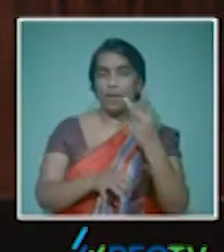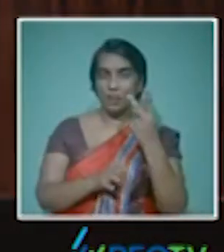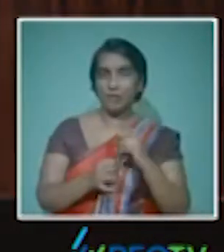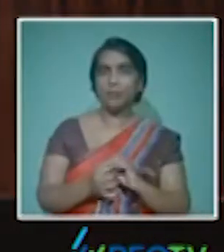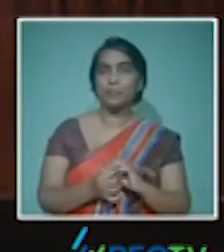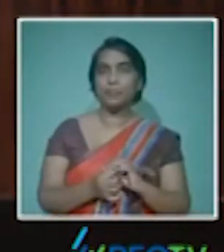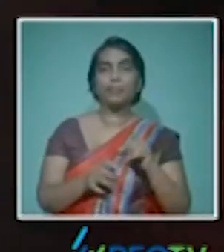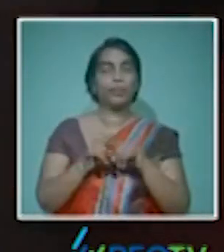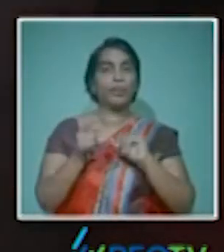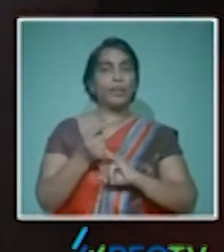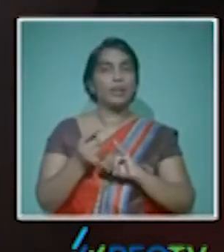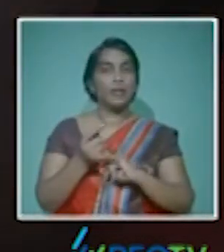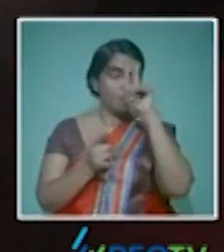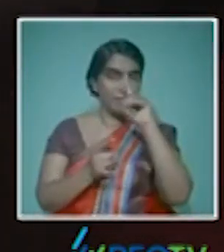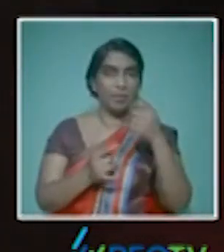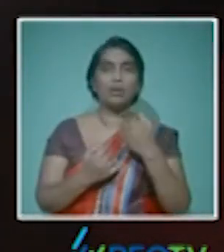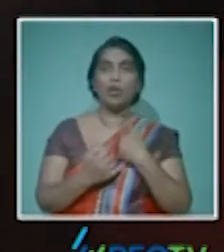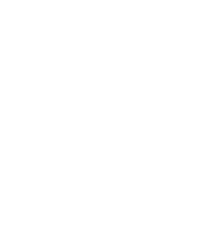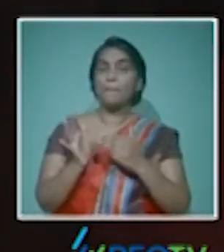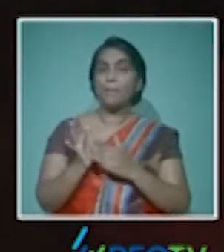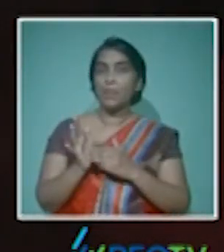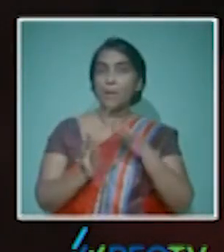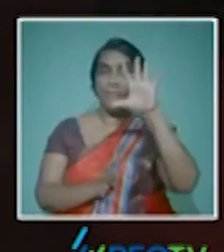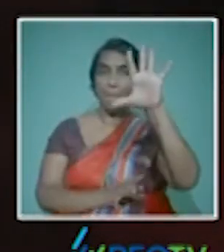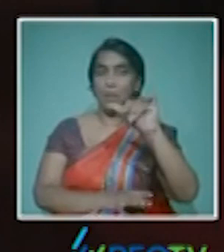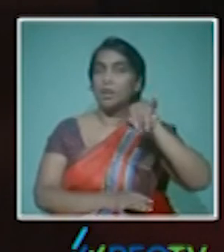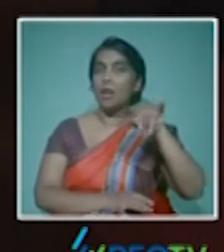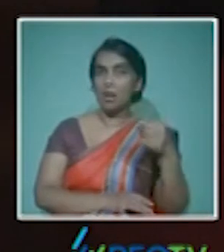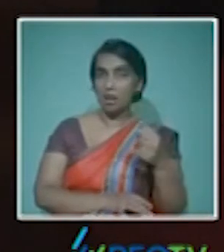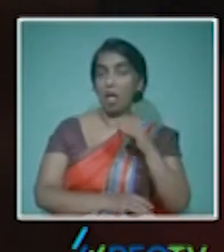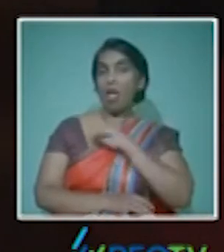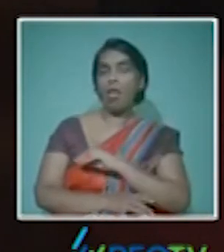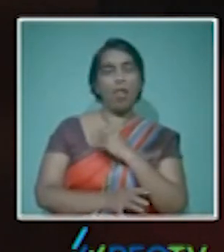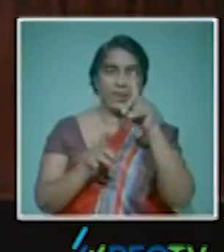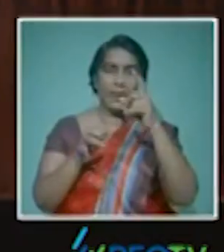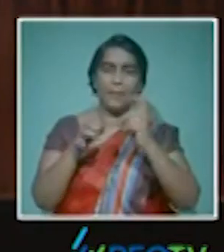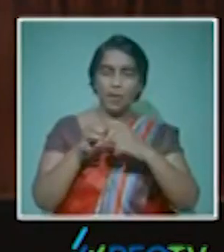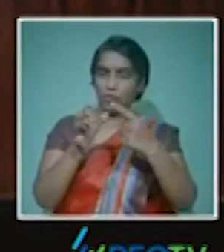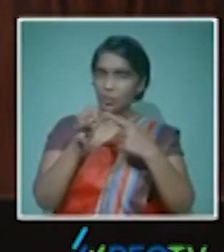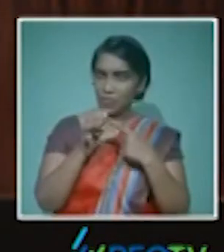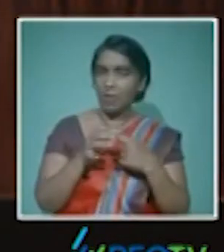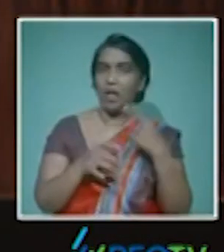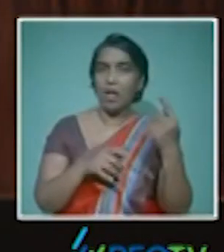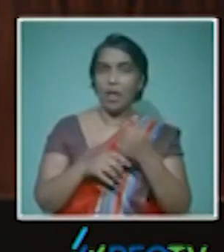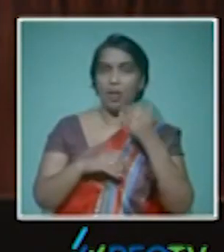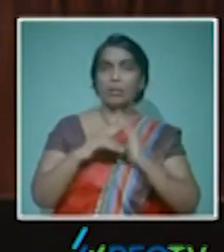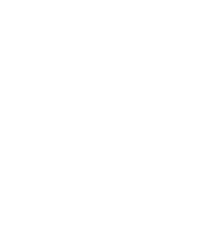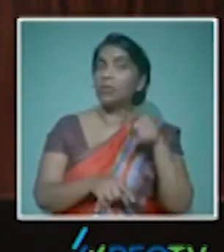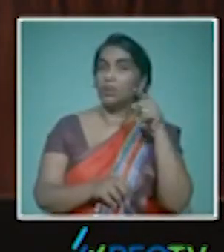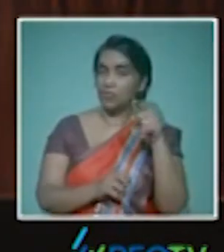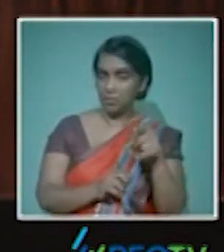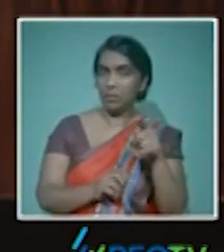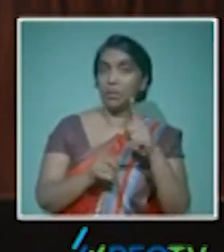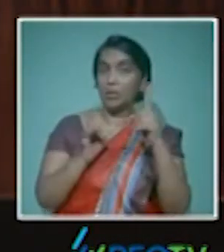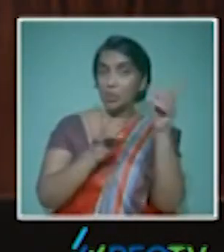6314. ඒ වගේම සැප්තැම්බර් මාසෙ වෙනකොට රුපියල් මිලියන 5600ක ලාභයක් බවට පරිවර්තන වෙනවා. මේ අලුත් ක්‍රමවේදයේ යටතේ